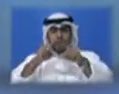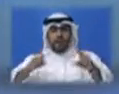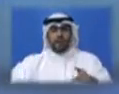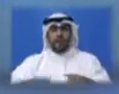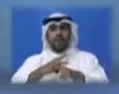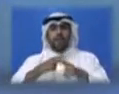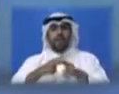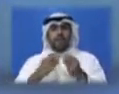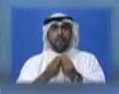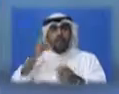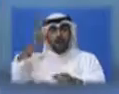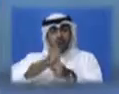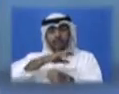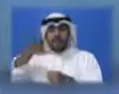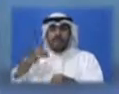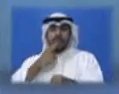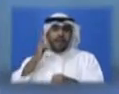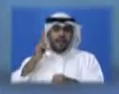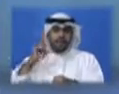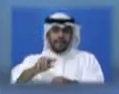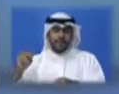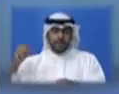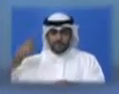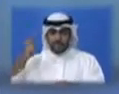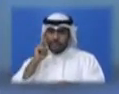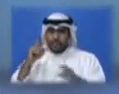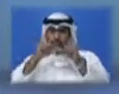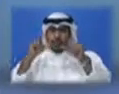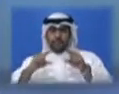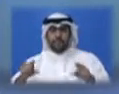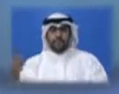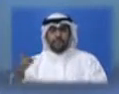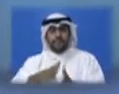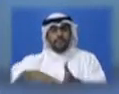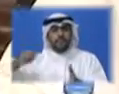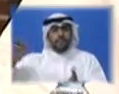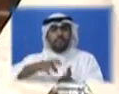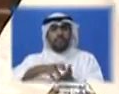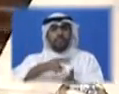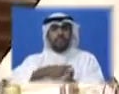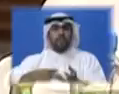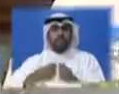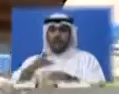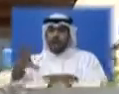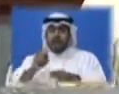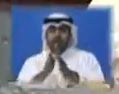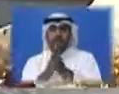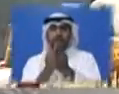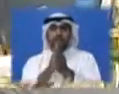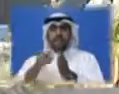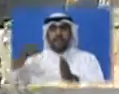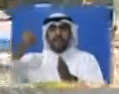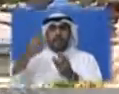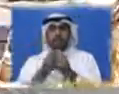أخبار الكويت المحلية، شكرا جزيلا لكم، إلى اللقاء. مجلس الوزراء يقرر سحب الجنسية من 11 شخصا